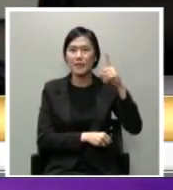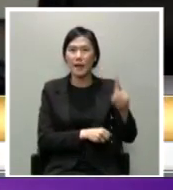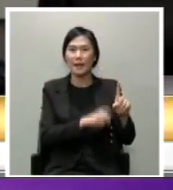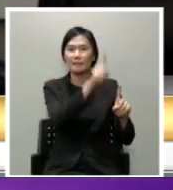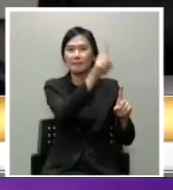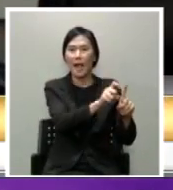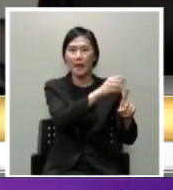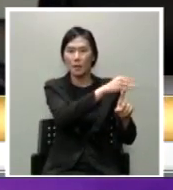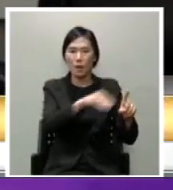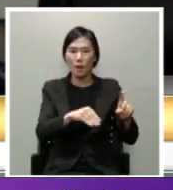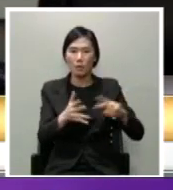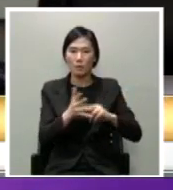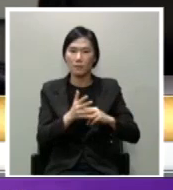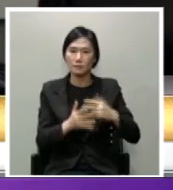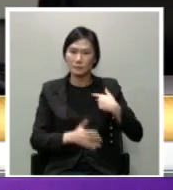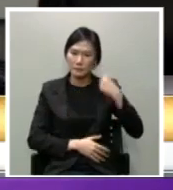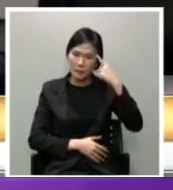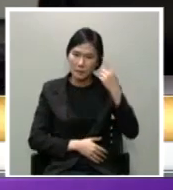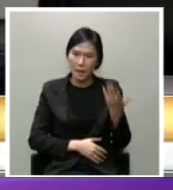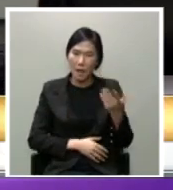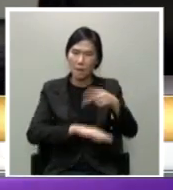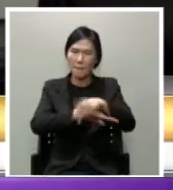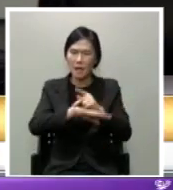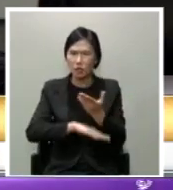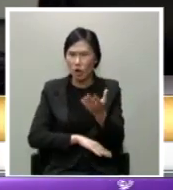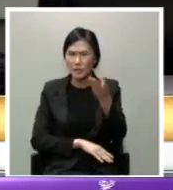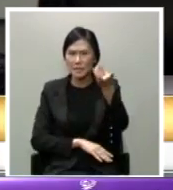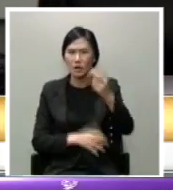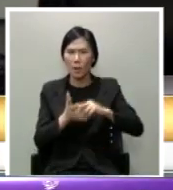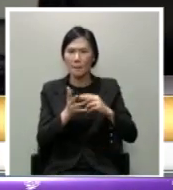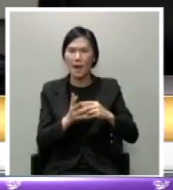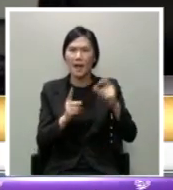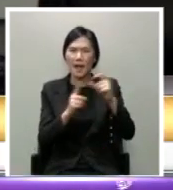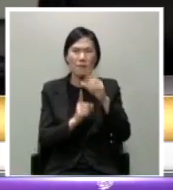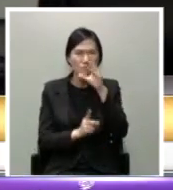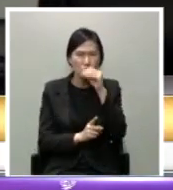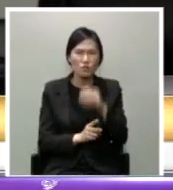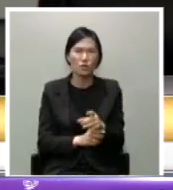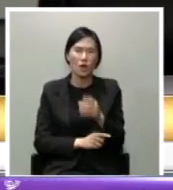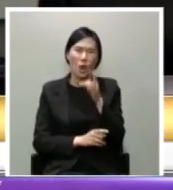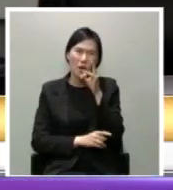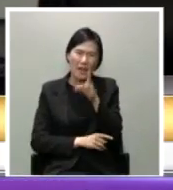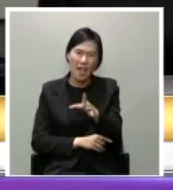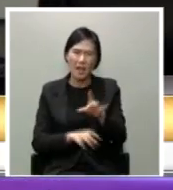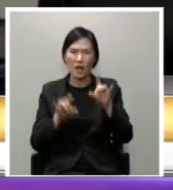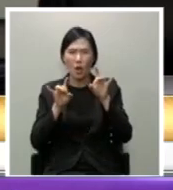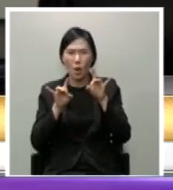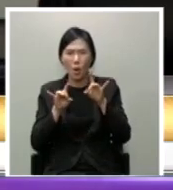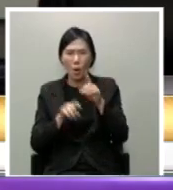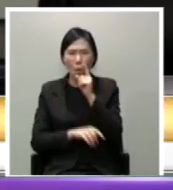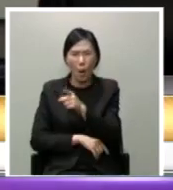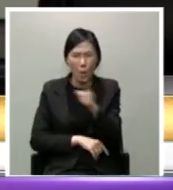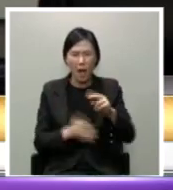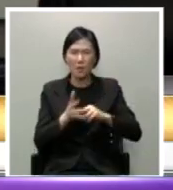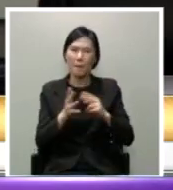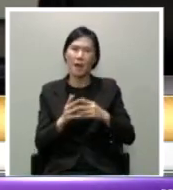ท่านประธานครับ กระโดดไหมฮะ เพราะฉะนั้นนิดเดียวครับท่านประธานครับขอให้ถอนในเรื่องเสียดสีว่าลูกศิษย์ไม่เท่าเก่งกับอาจ